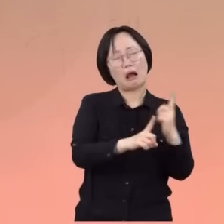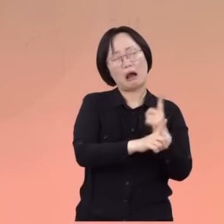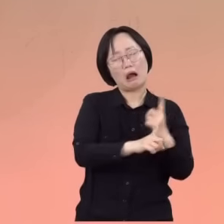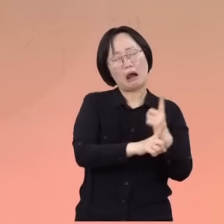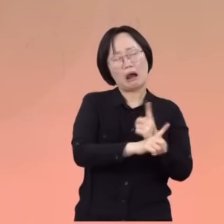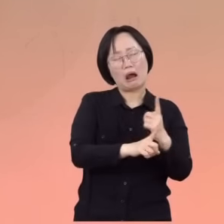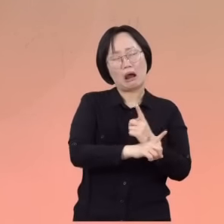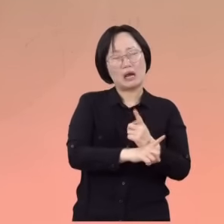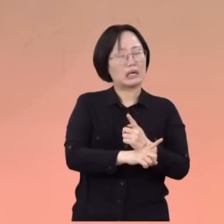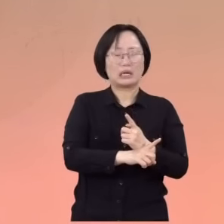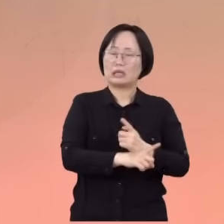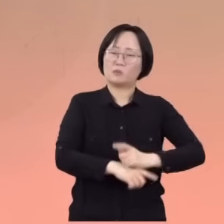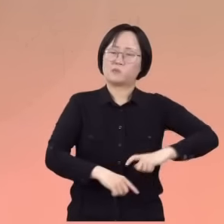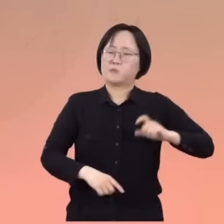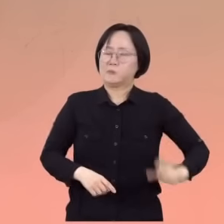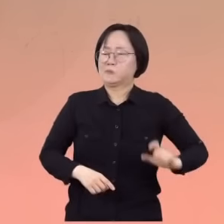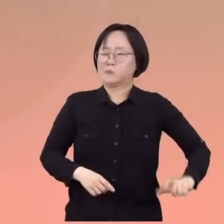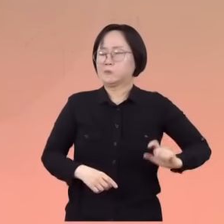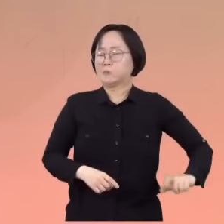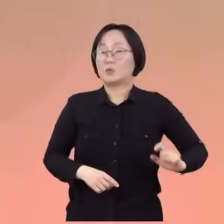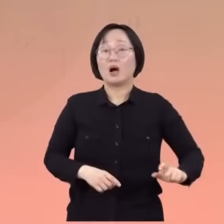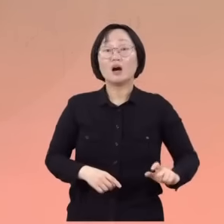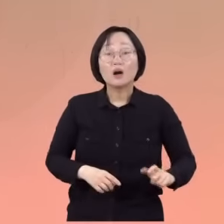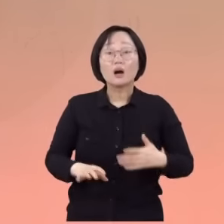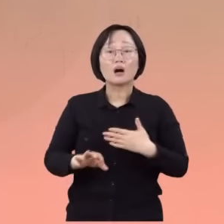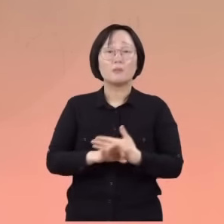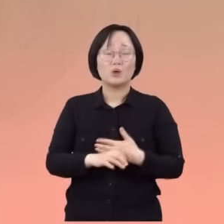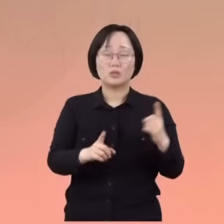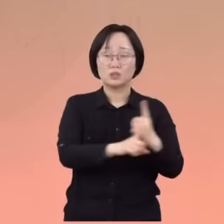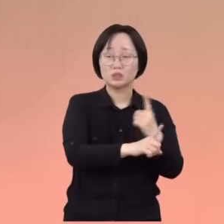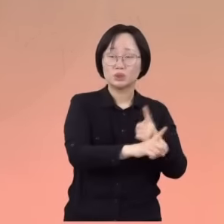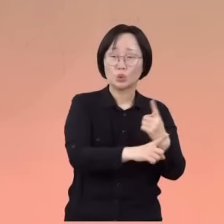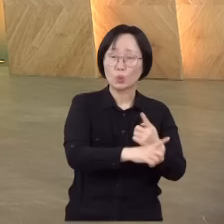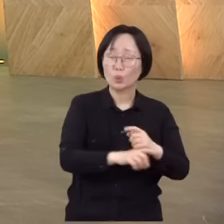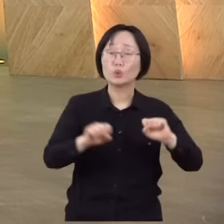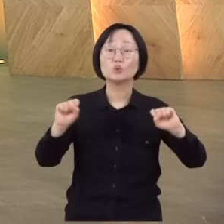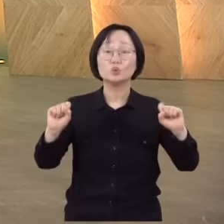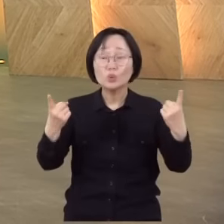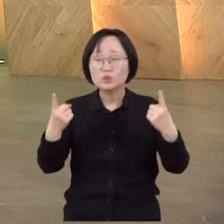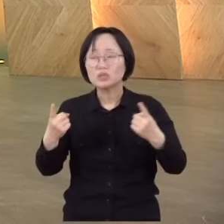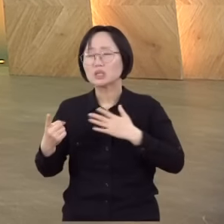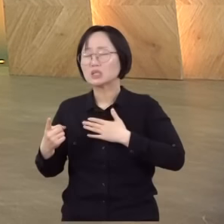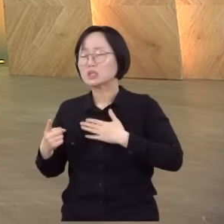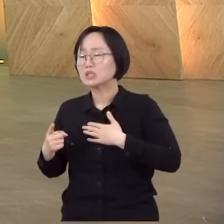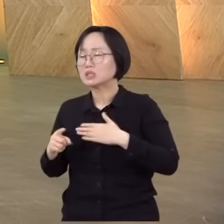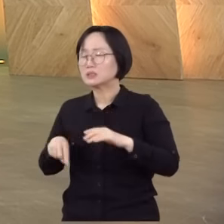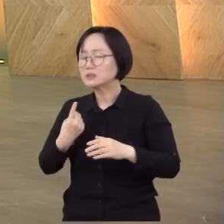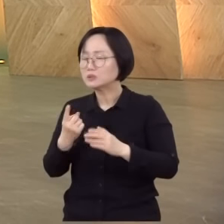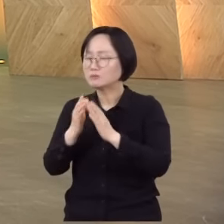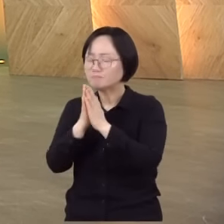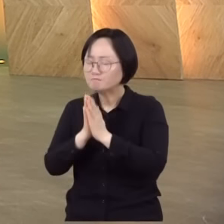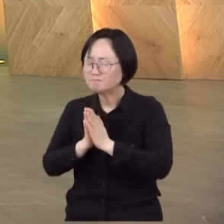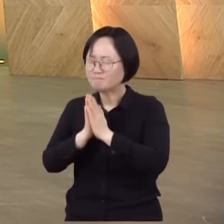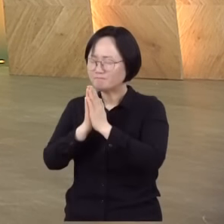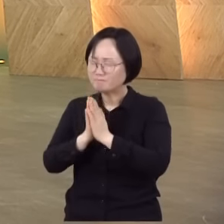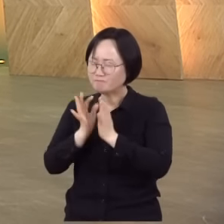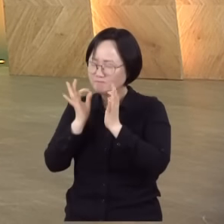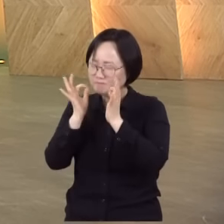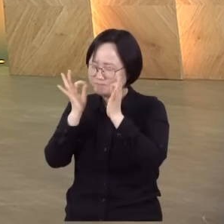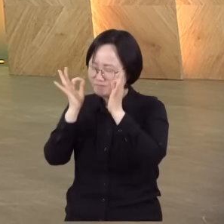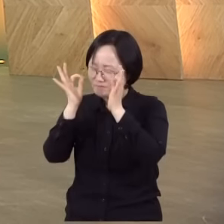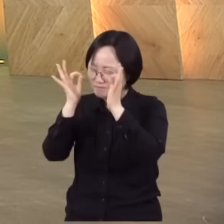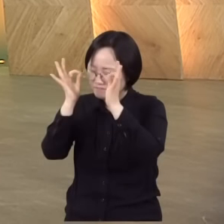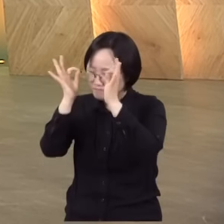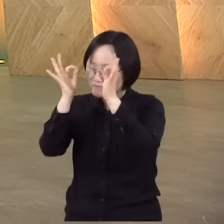치료 받으면서도 간절하게 기도하는 겁니다 간절하게 기도하는 겁니다